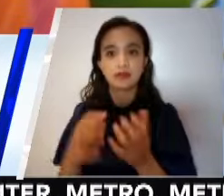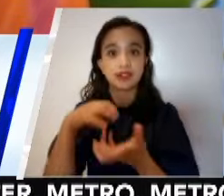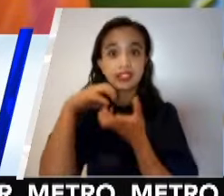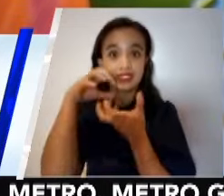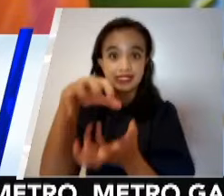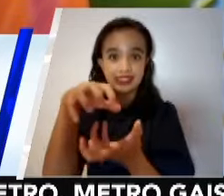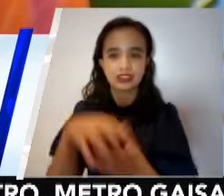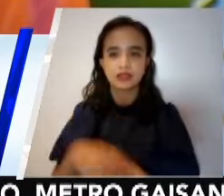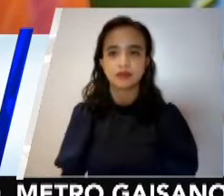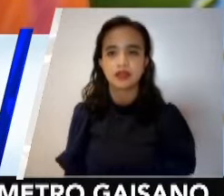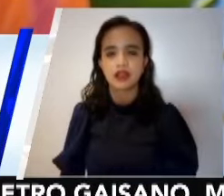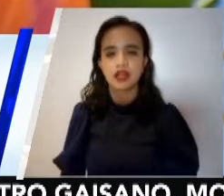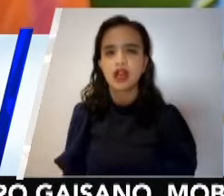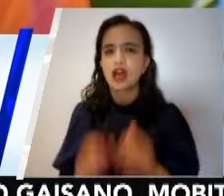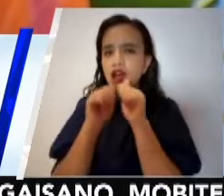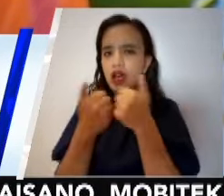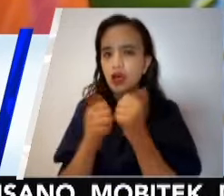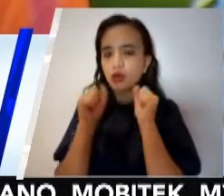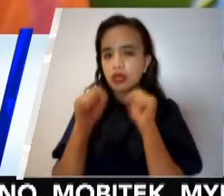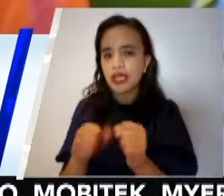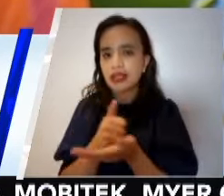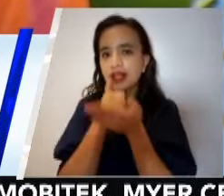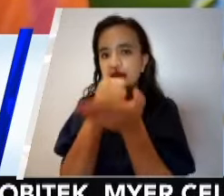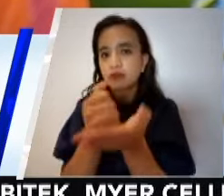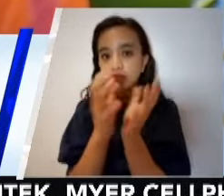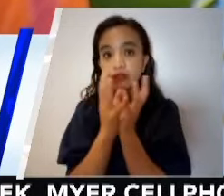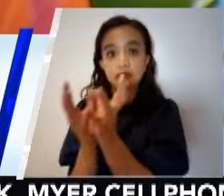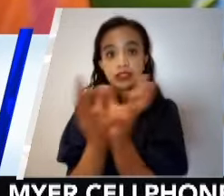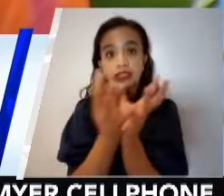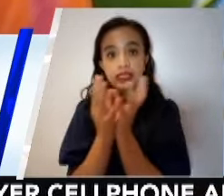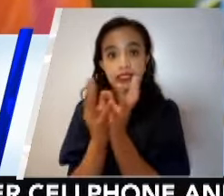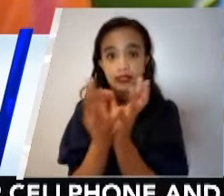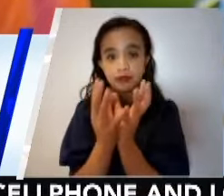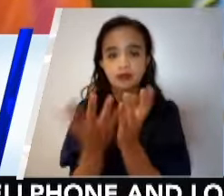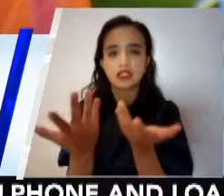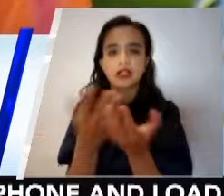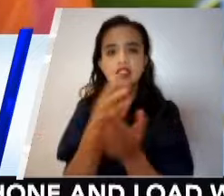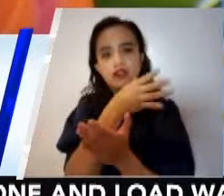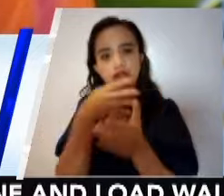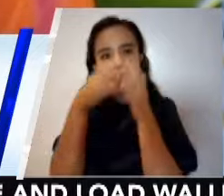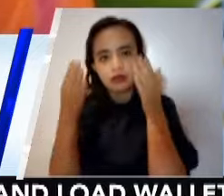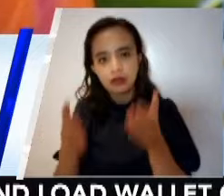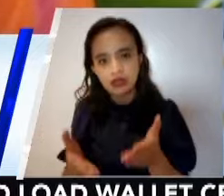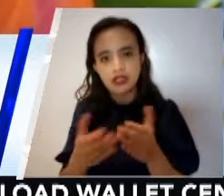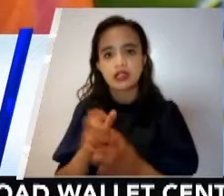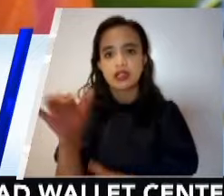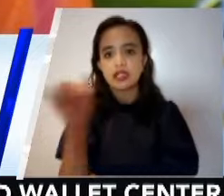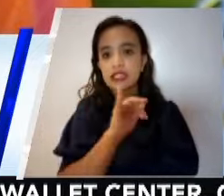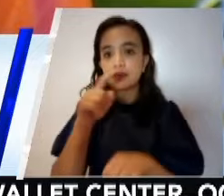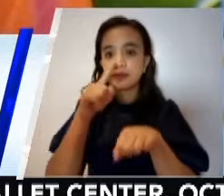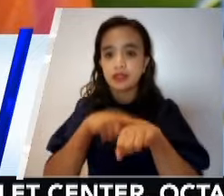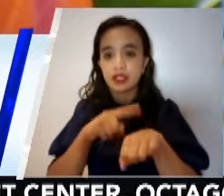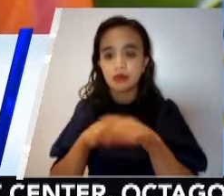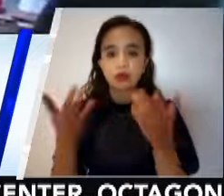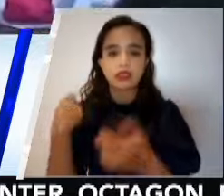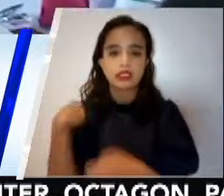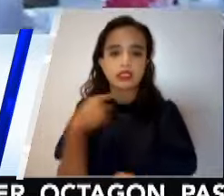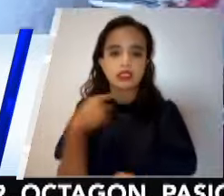kami makakatulong sa community, sa farmers, at the same time sa aming mga kapwa